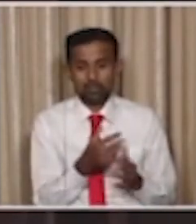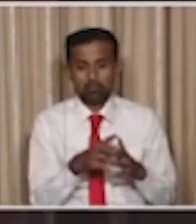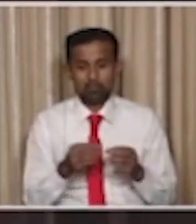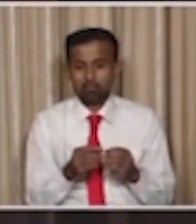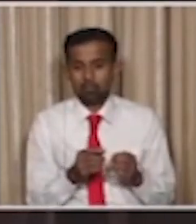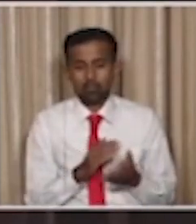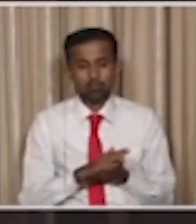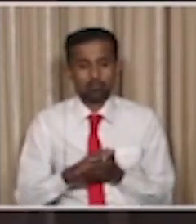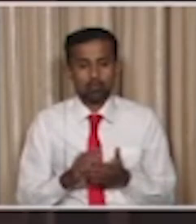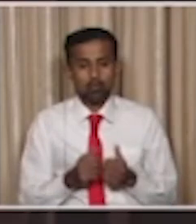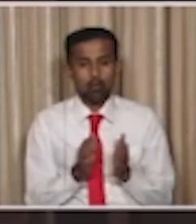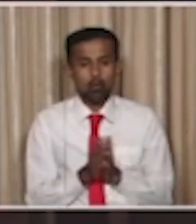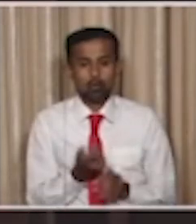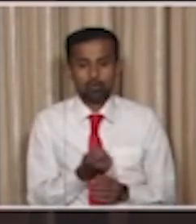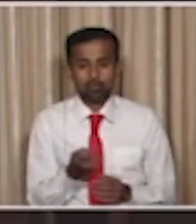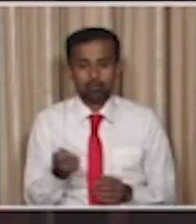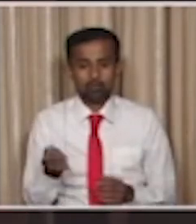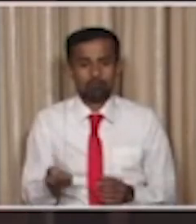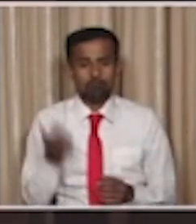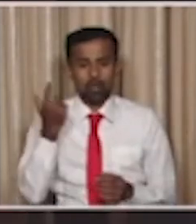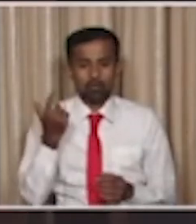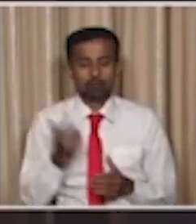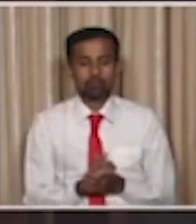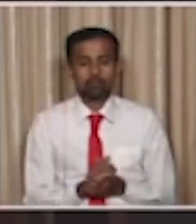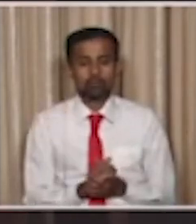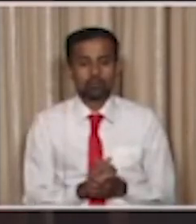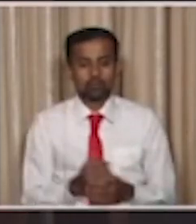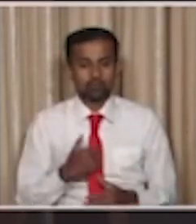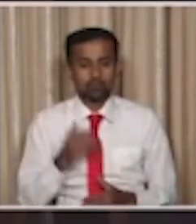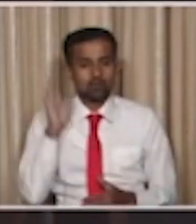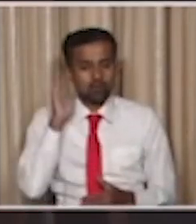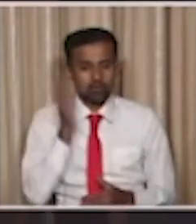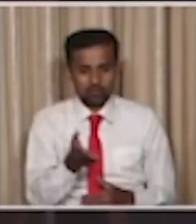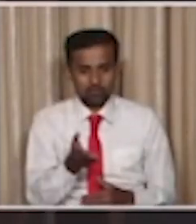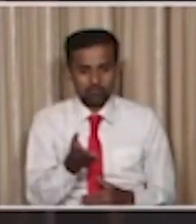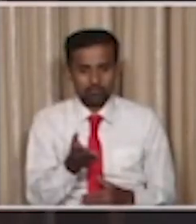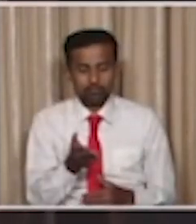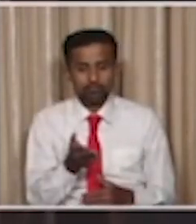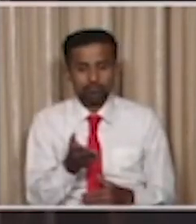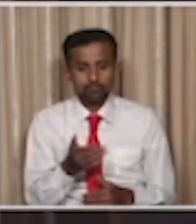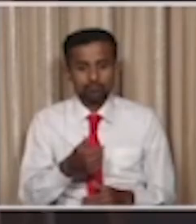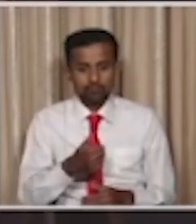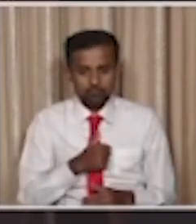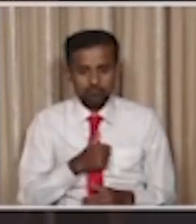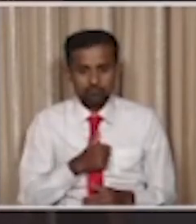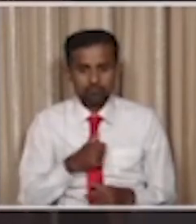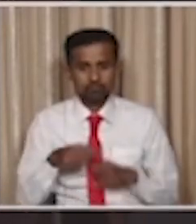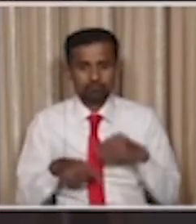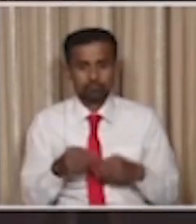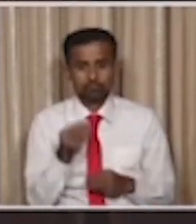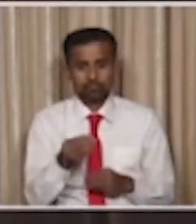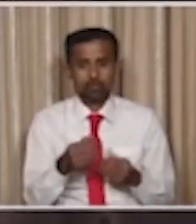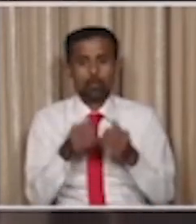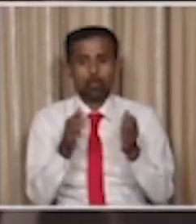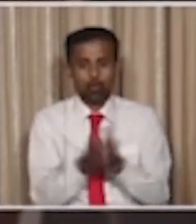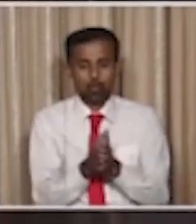හා සේවාවක මිල ගණන් වැඩි වෙනවා මම අහන්න කැමති මේ මේකට පක්ෂව ඡන්දේ දෙන සීළු